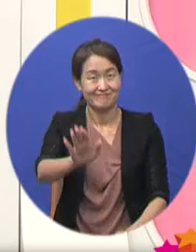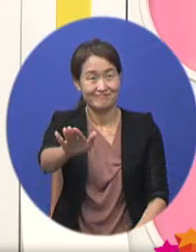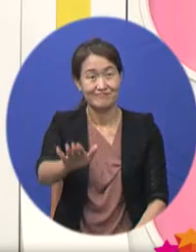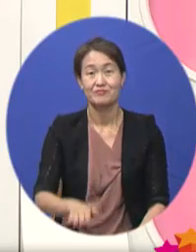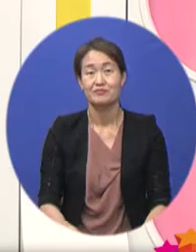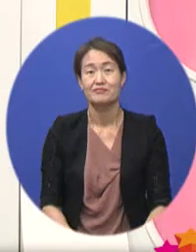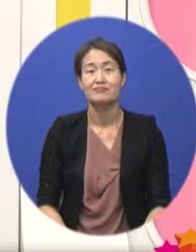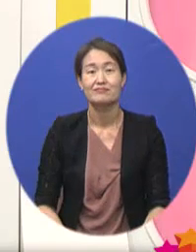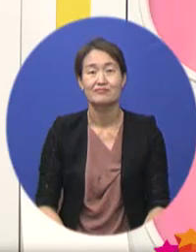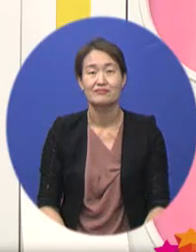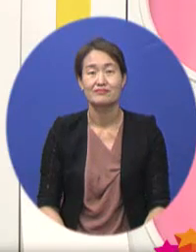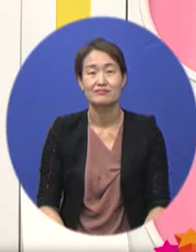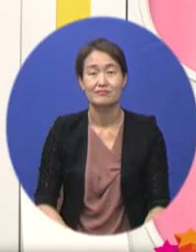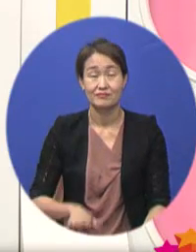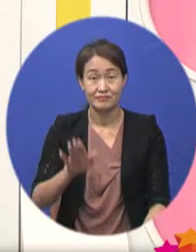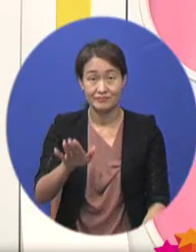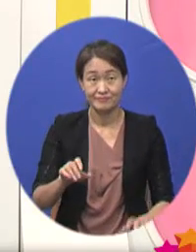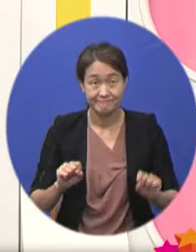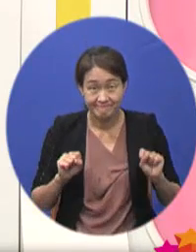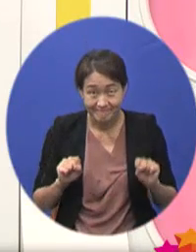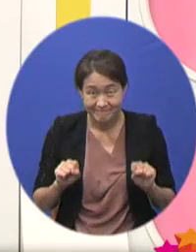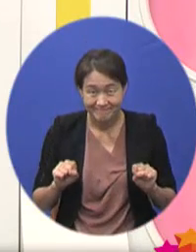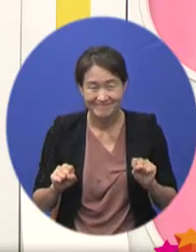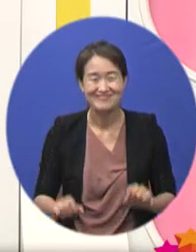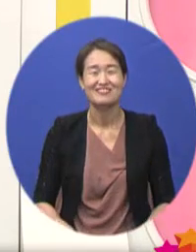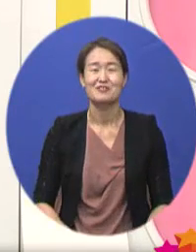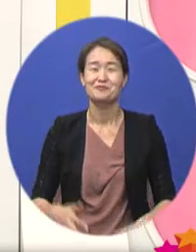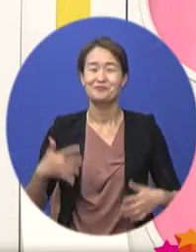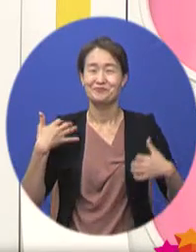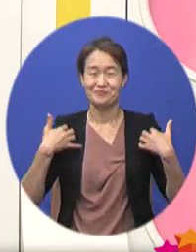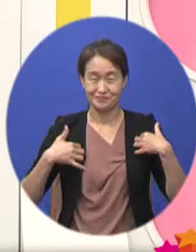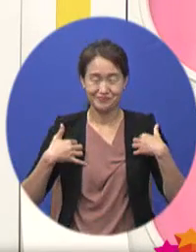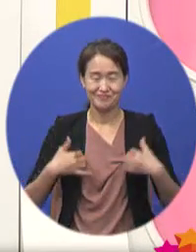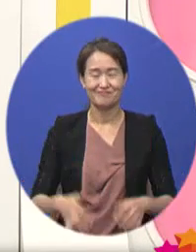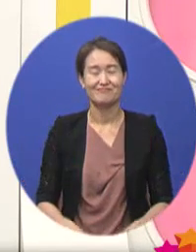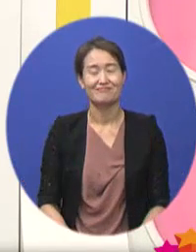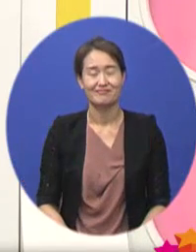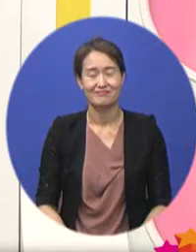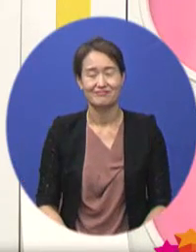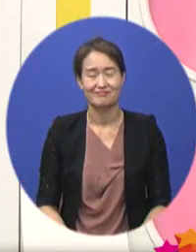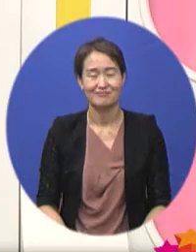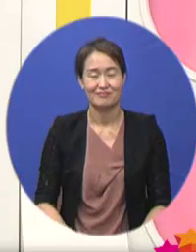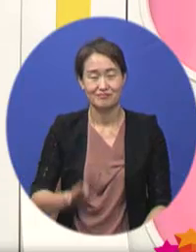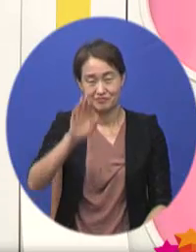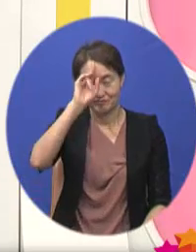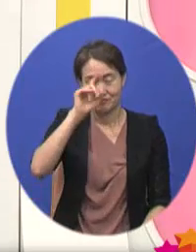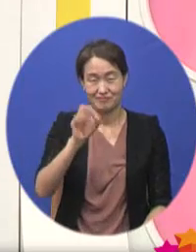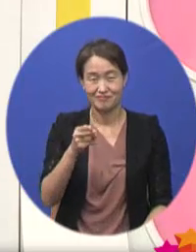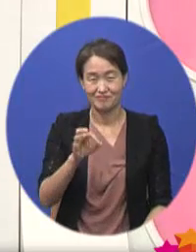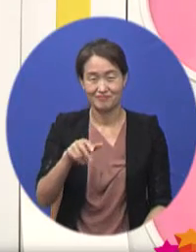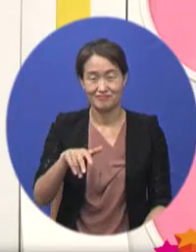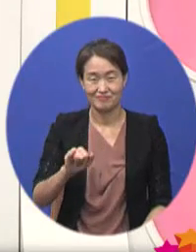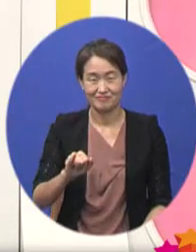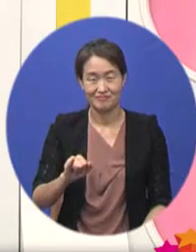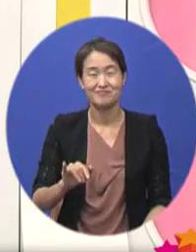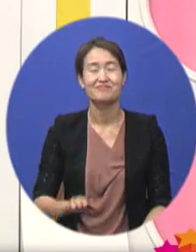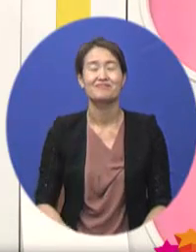여보세요? 네, 안녕하십니까? 반갑습니다. 네, 박영기입니다.